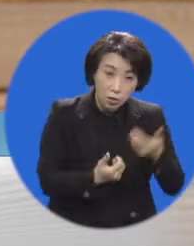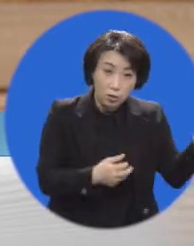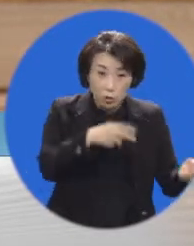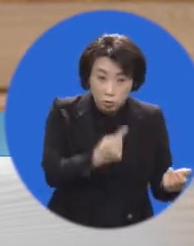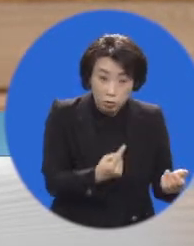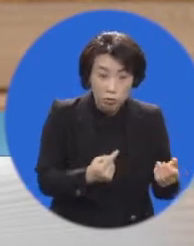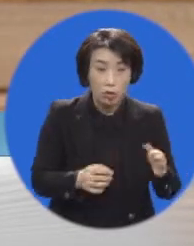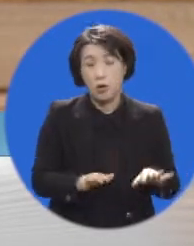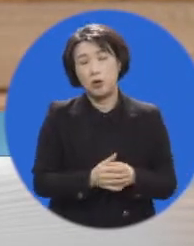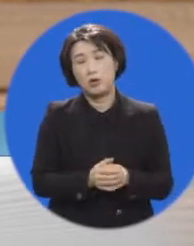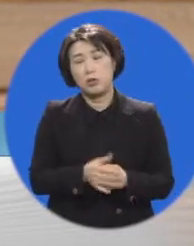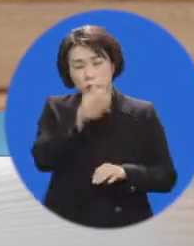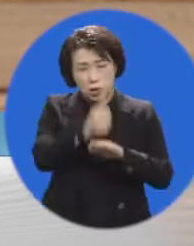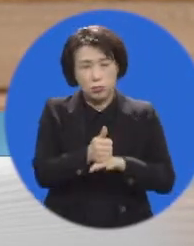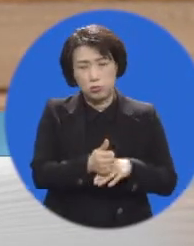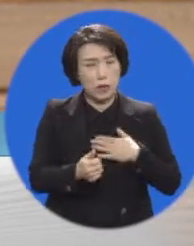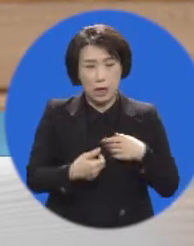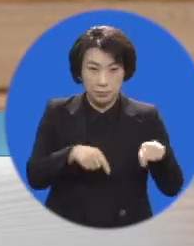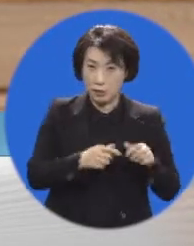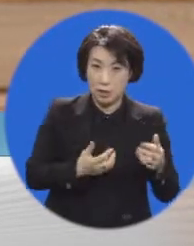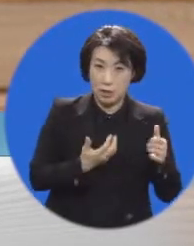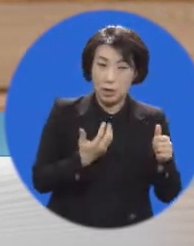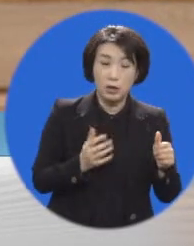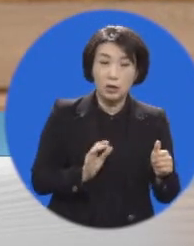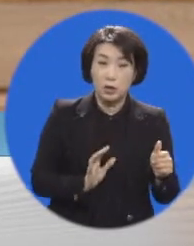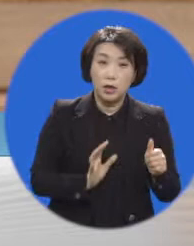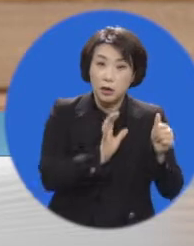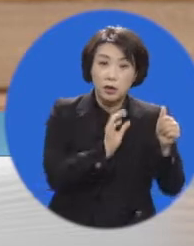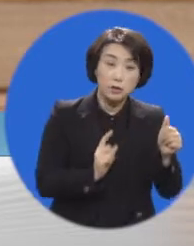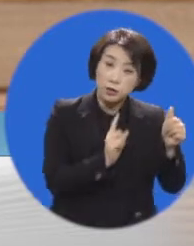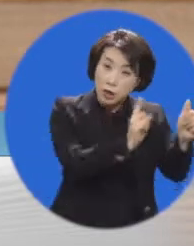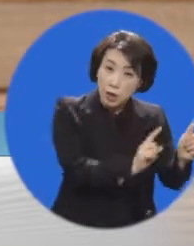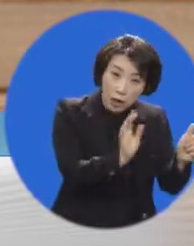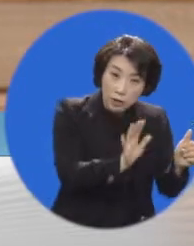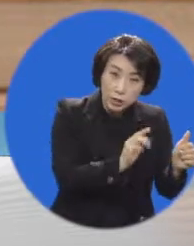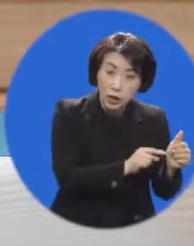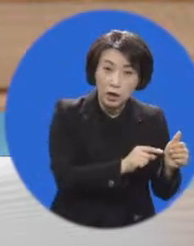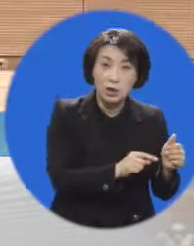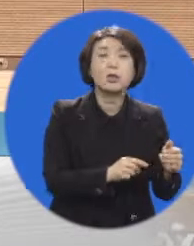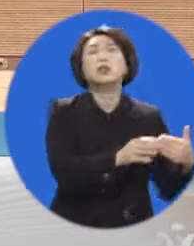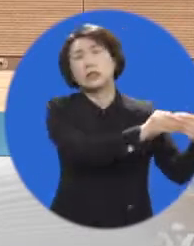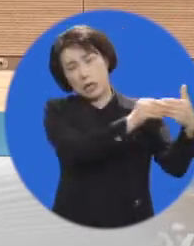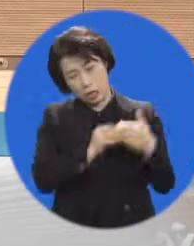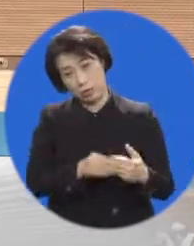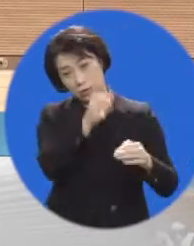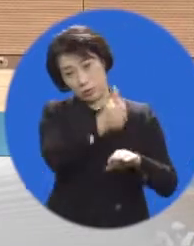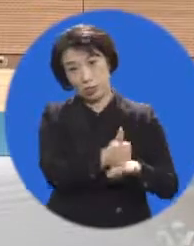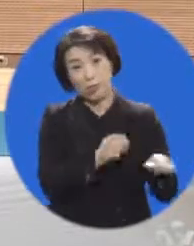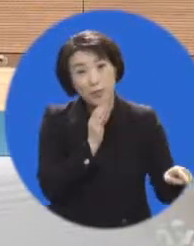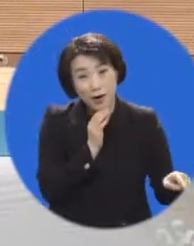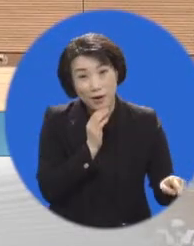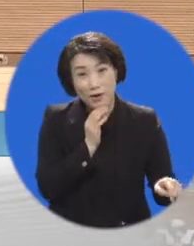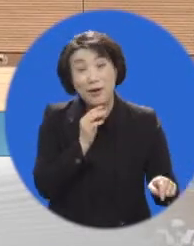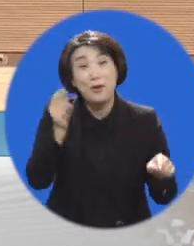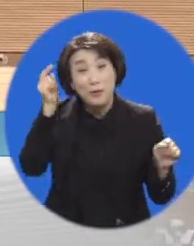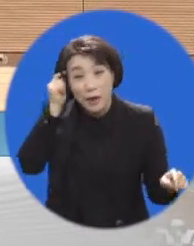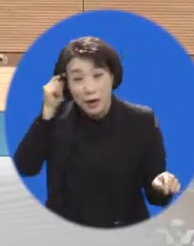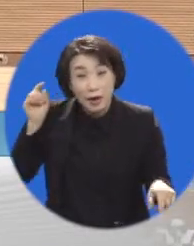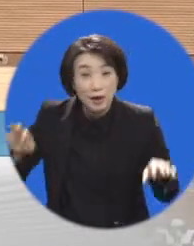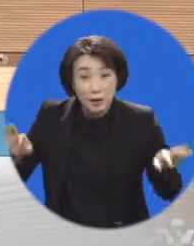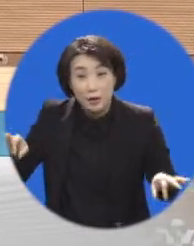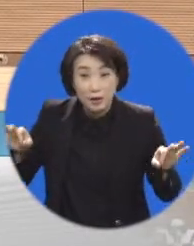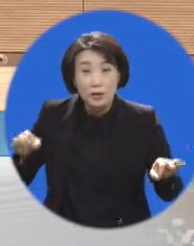결국 떠난 사람을 데리다 놓습니다. 이게 무엇 때문이냐? 우리가 예수로 거듭나서 내가